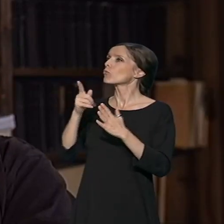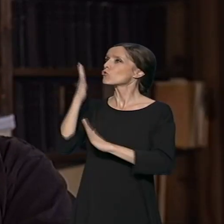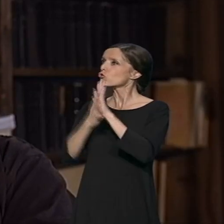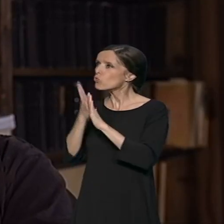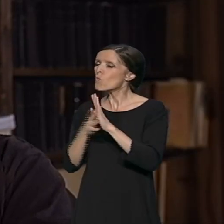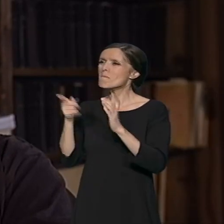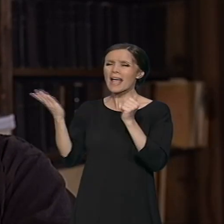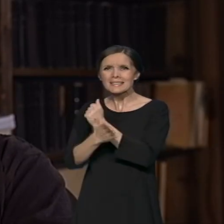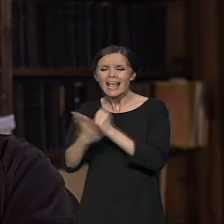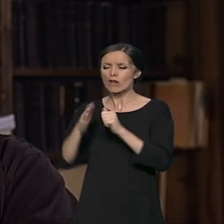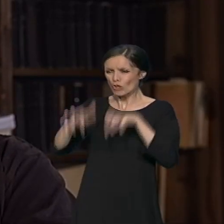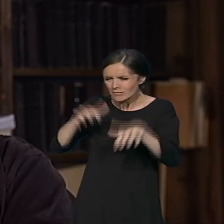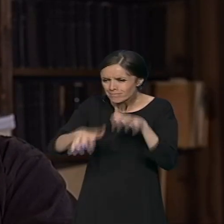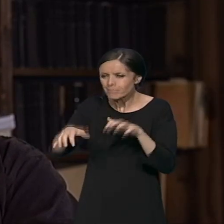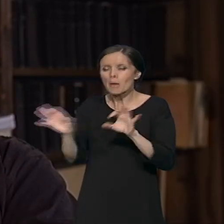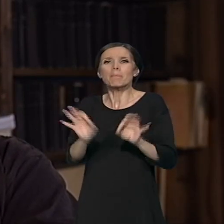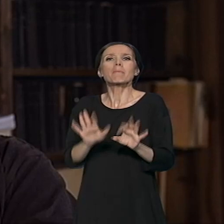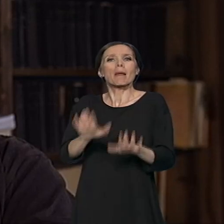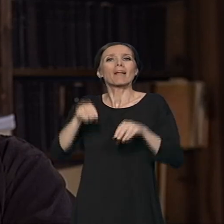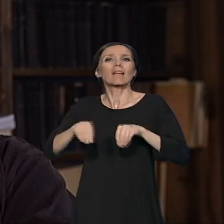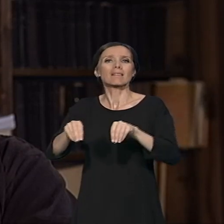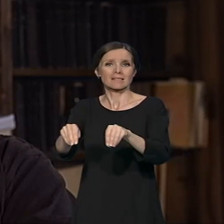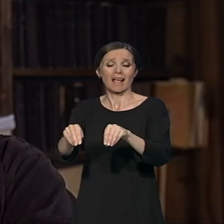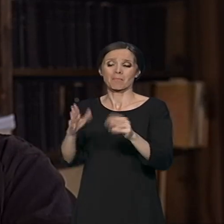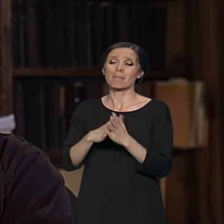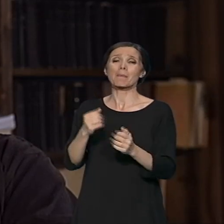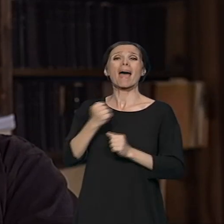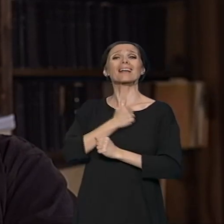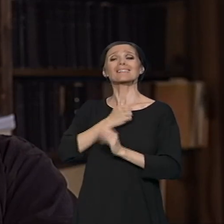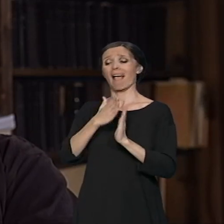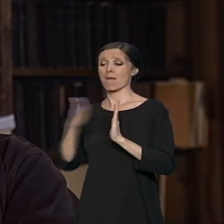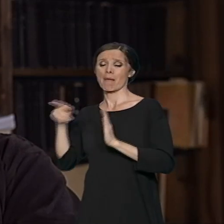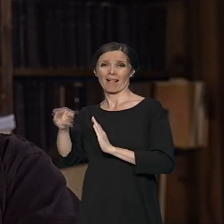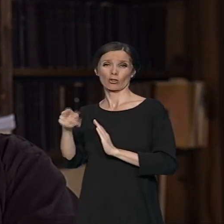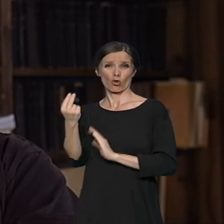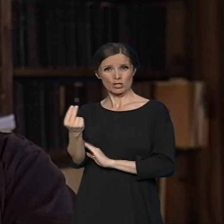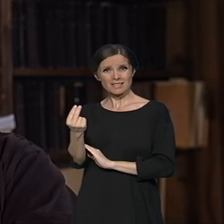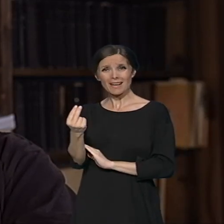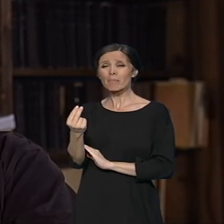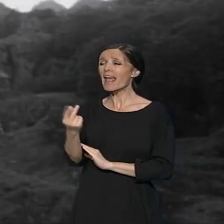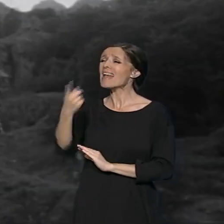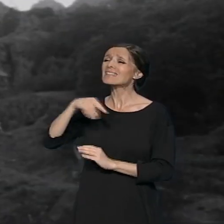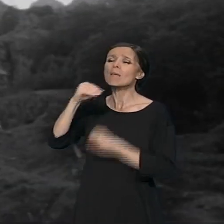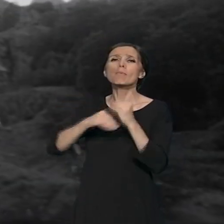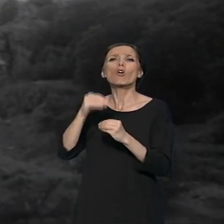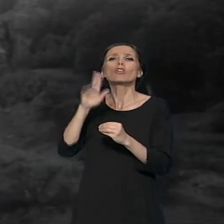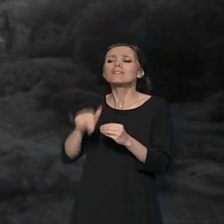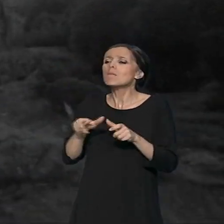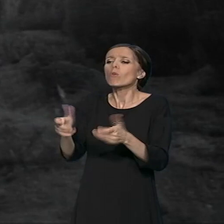navesti primjer zapadne Srbije. Retka je porodica koja nema u svom vlasništvu neku njivu koja se ne zove krčevina.